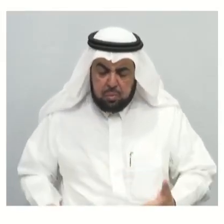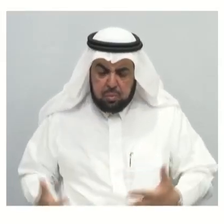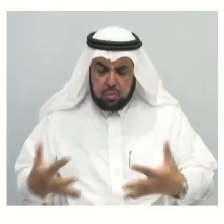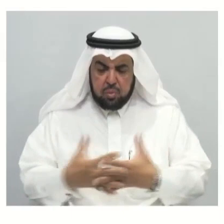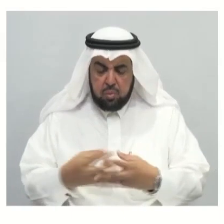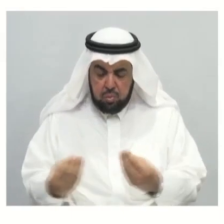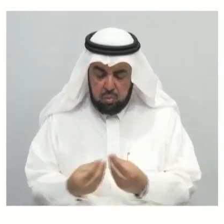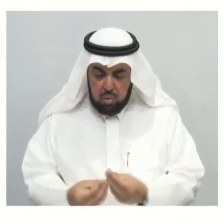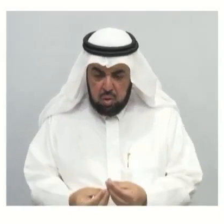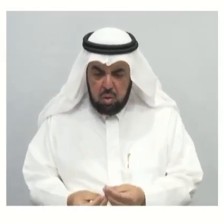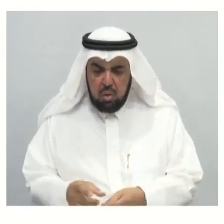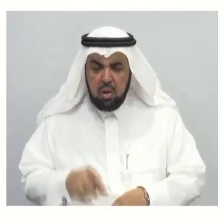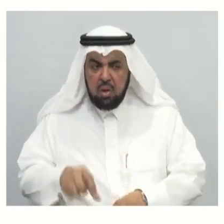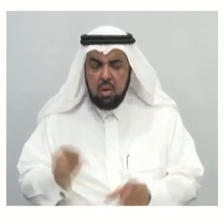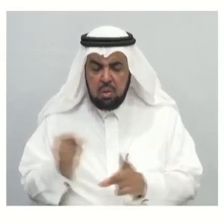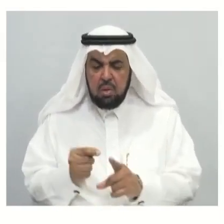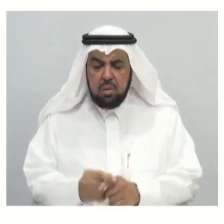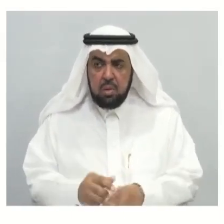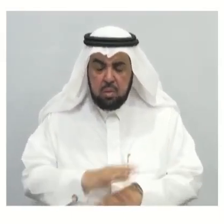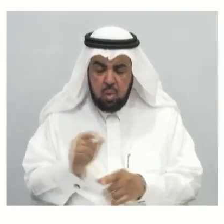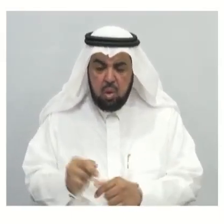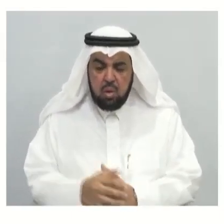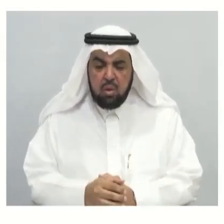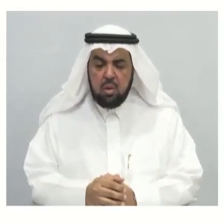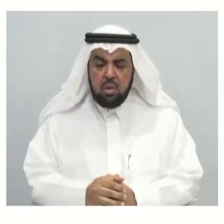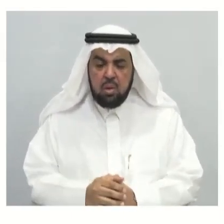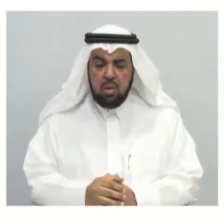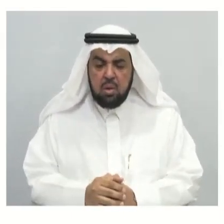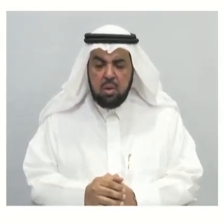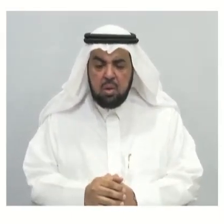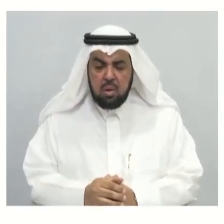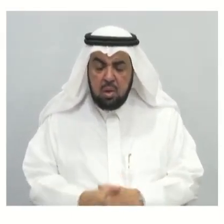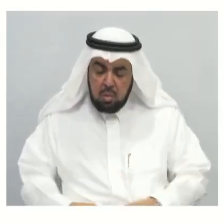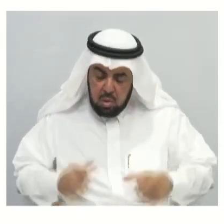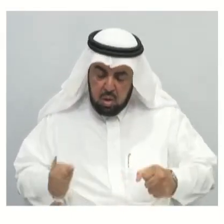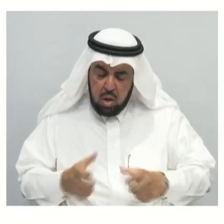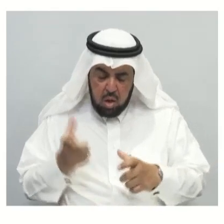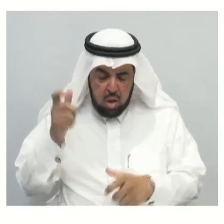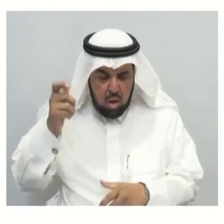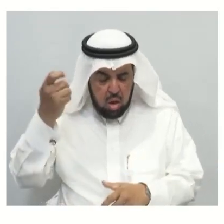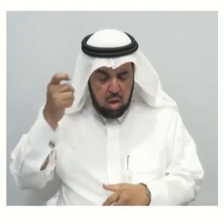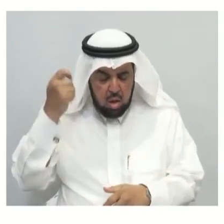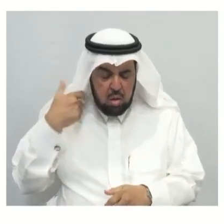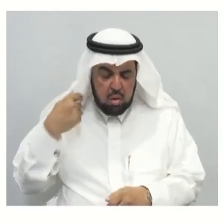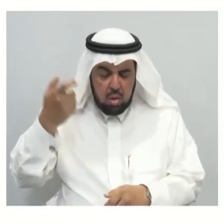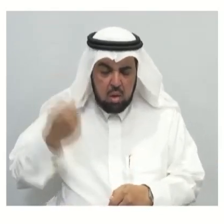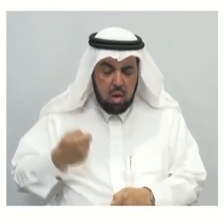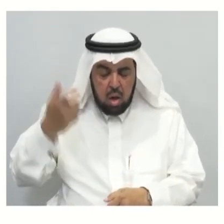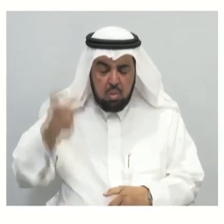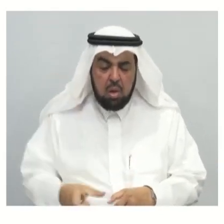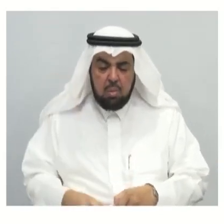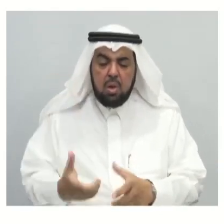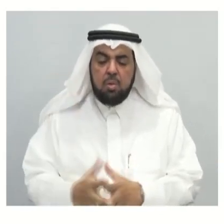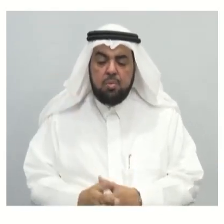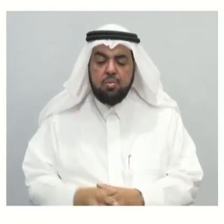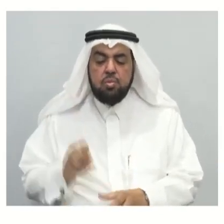وسنحقق مجموعه من الاهداف وهي ان يتمكن الطالب والط الالبه من ان